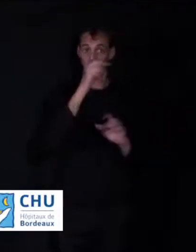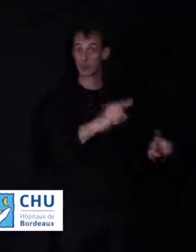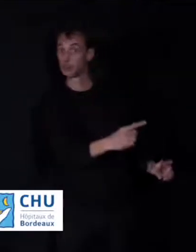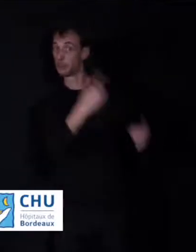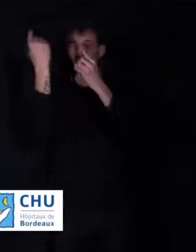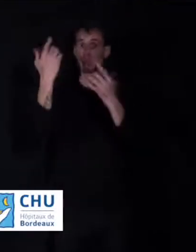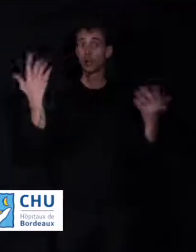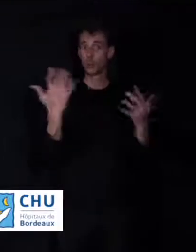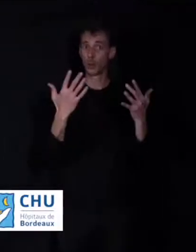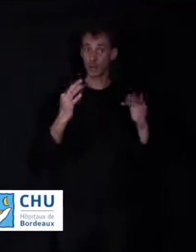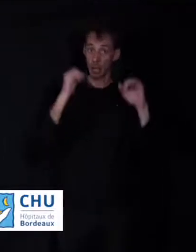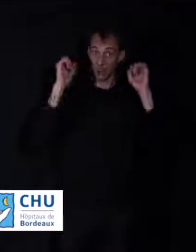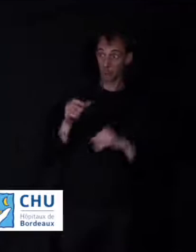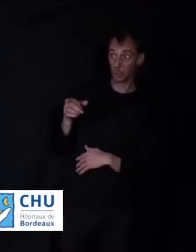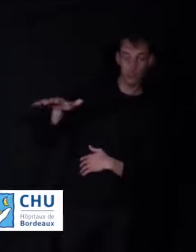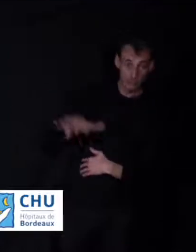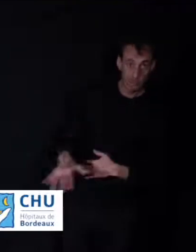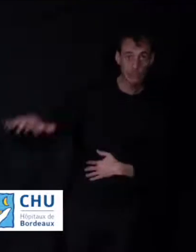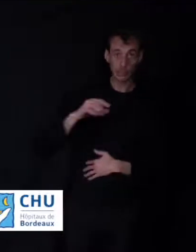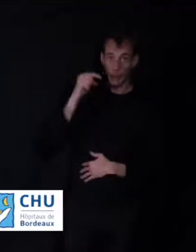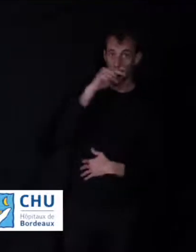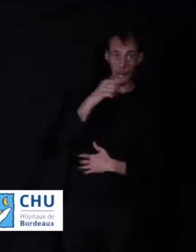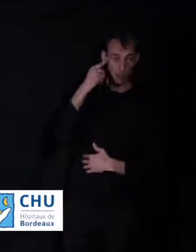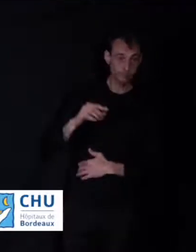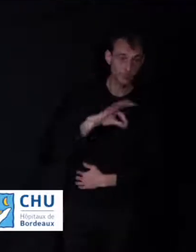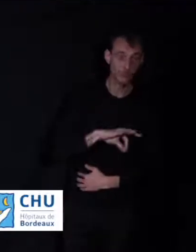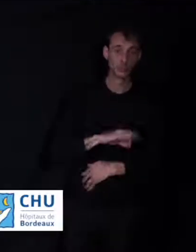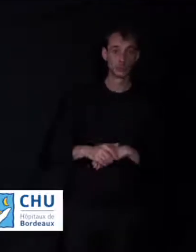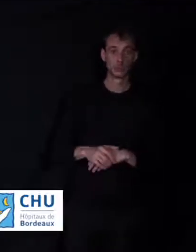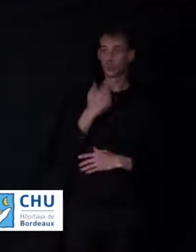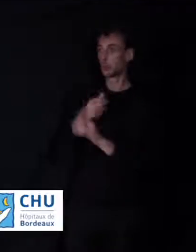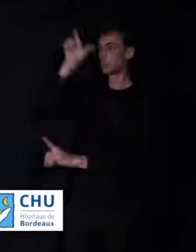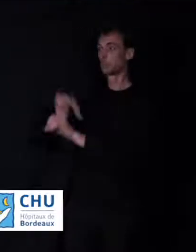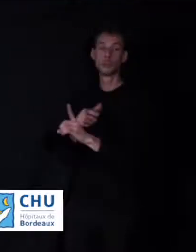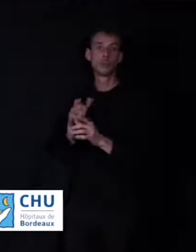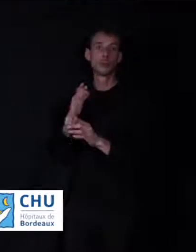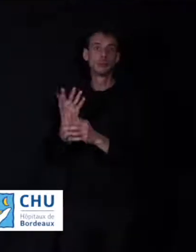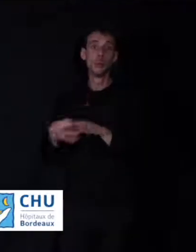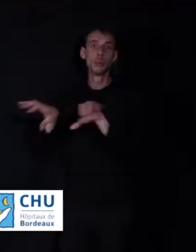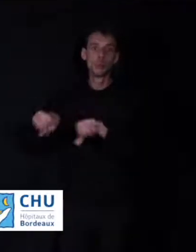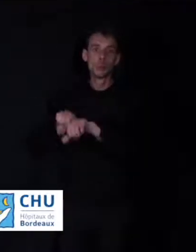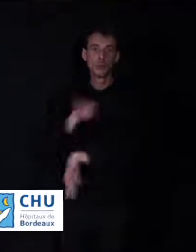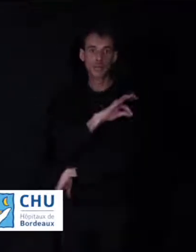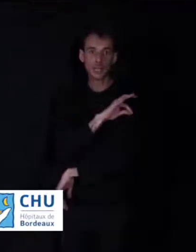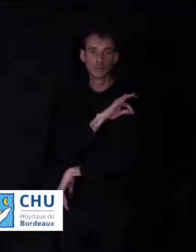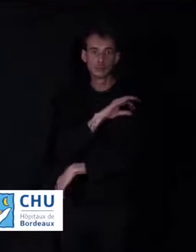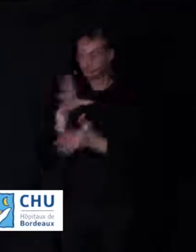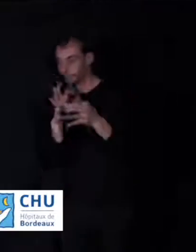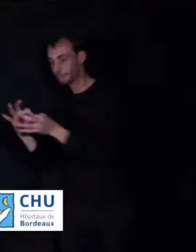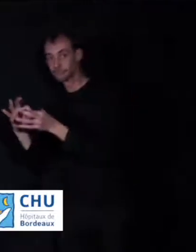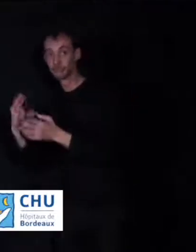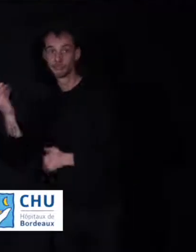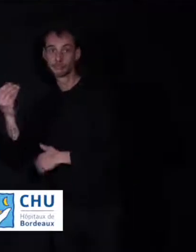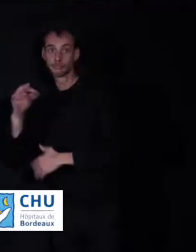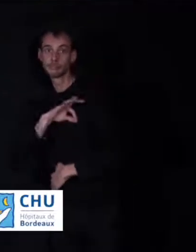lien probable entre l'Institut Pasteur, producteur de vaccins avec un monopole, et des enjeux financiers. Ensuite, ce